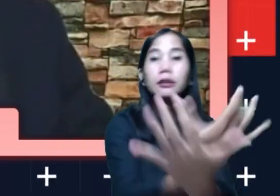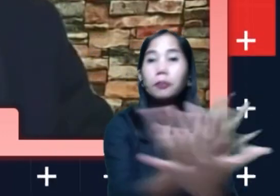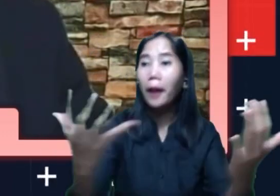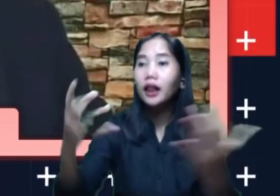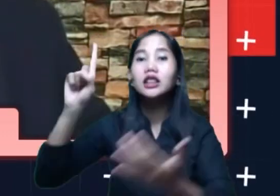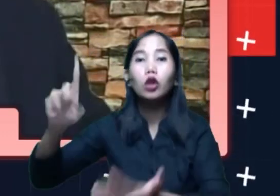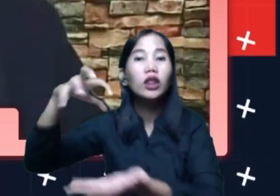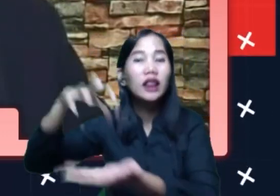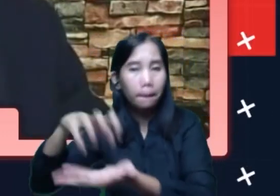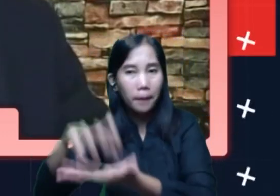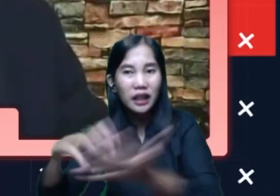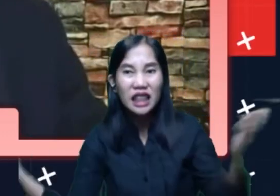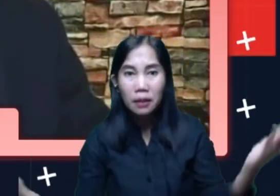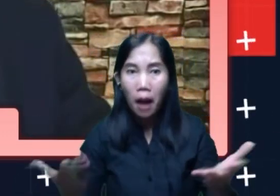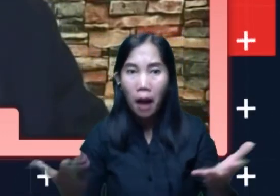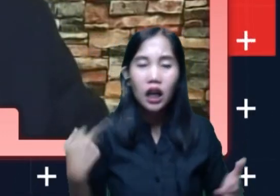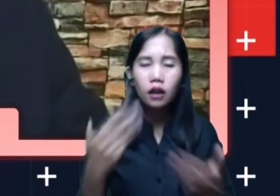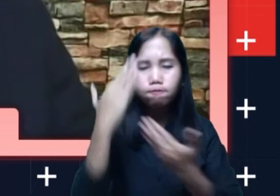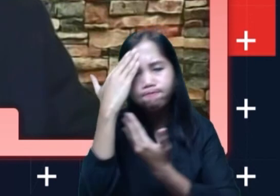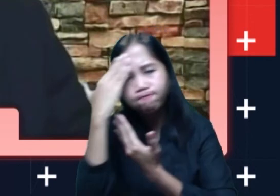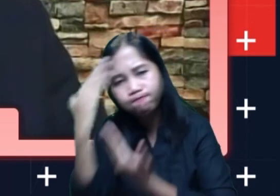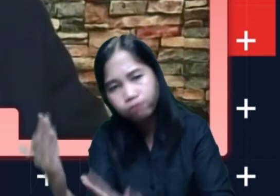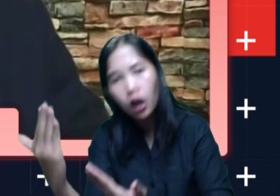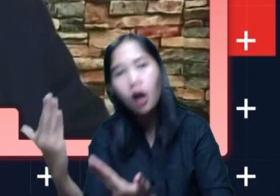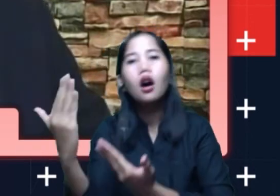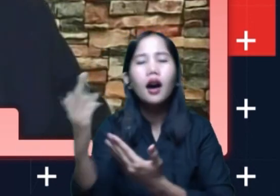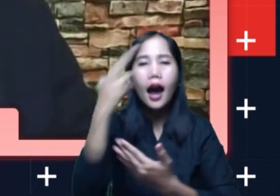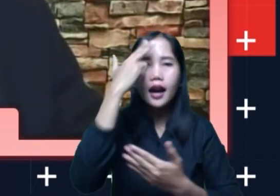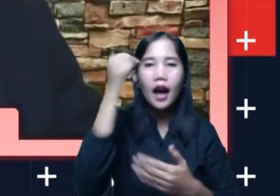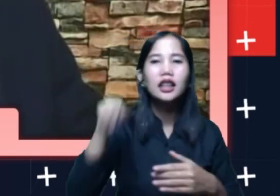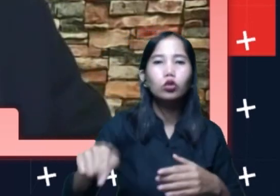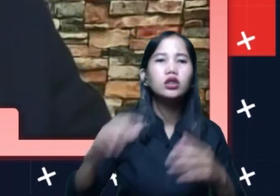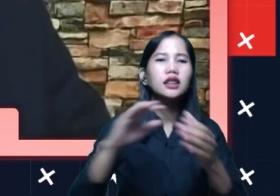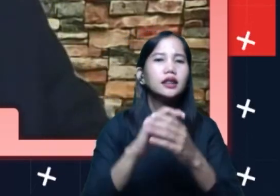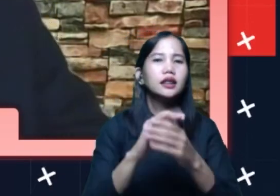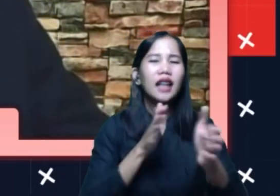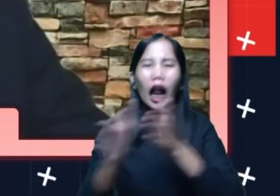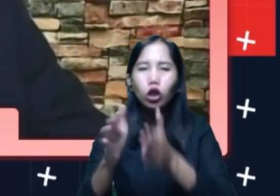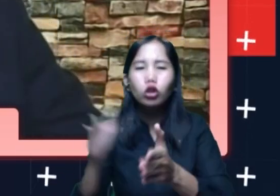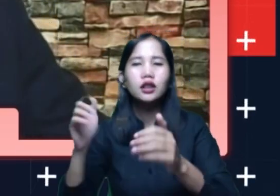membantu pekerjaan Tuhan yang dilakukan oleh gereja tersebut. Dan bila mana Injil ini